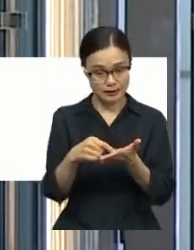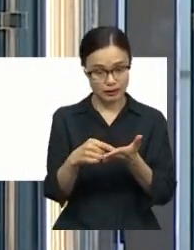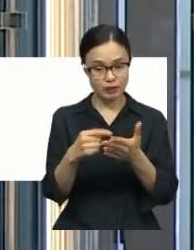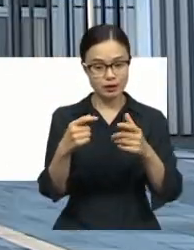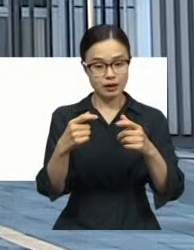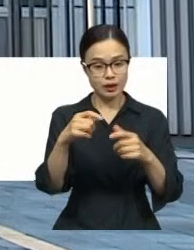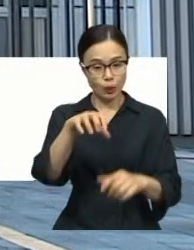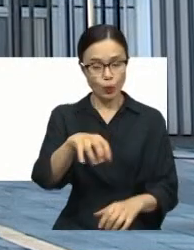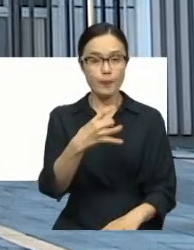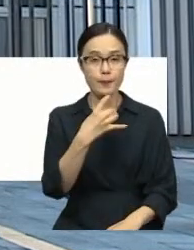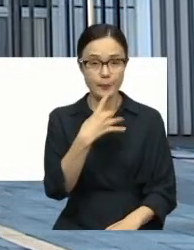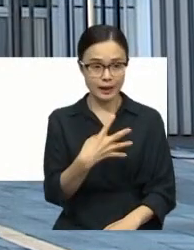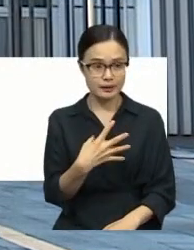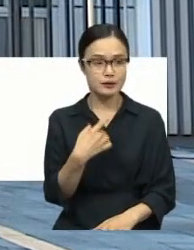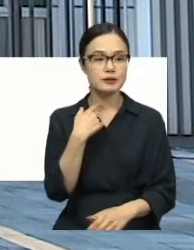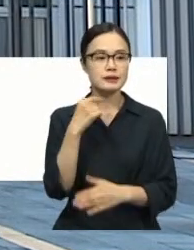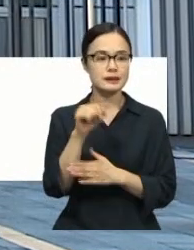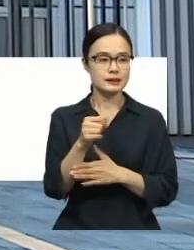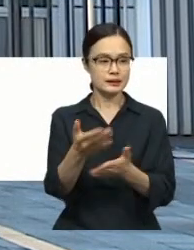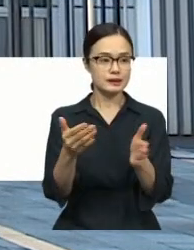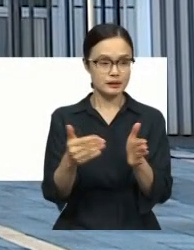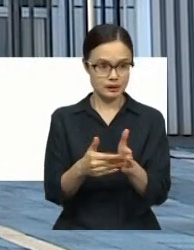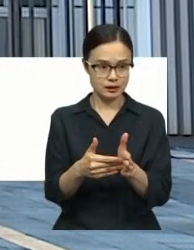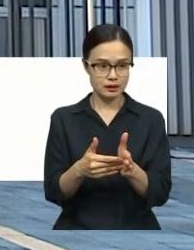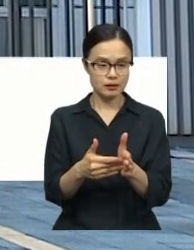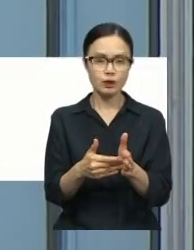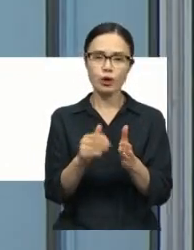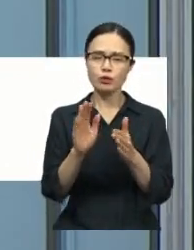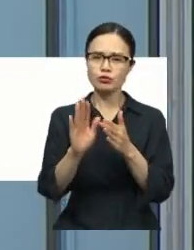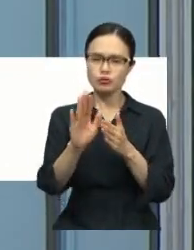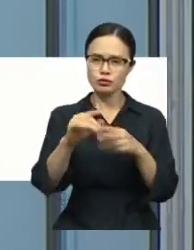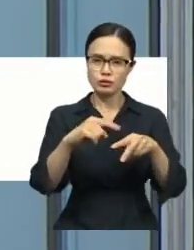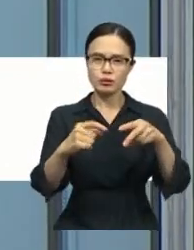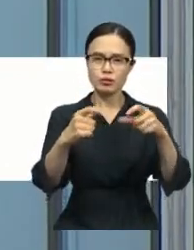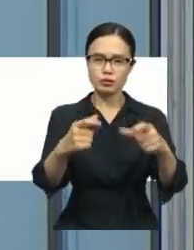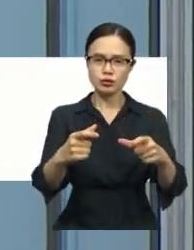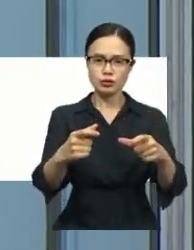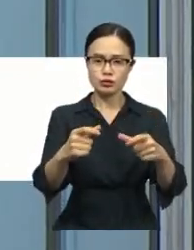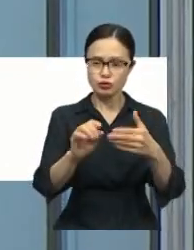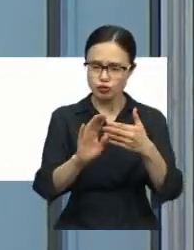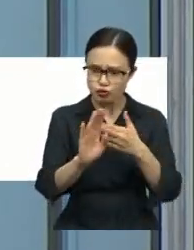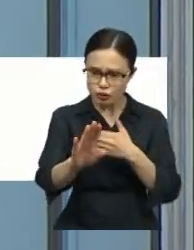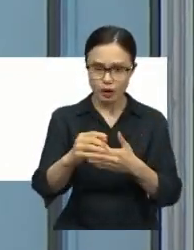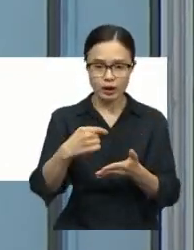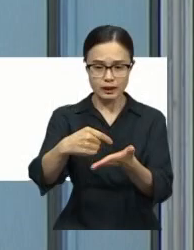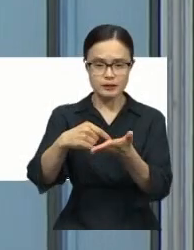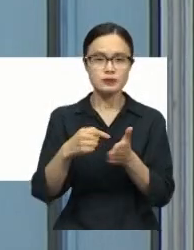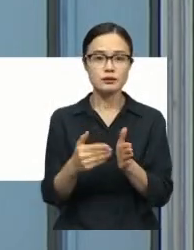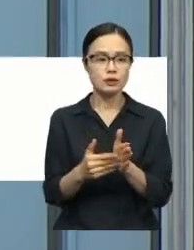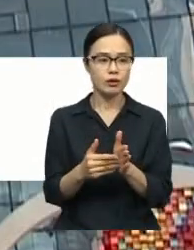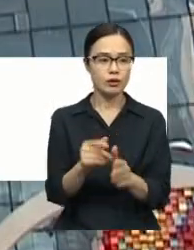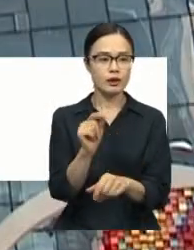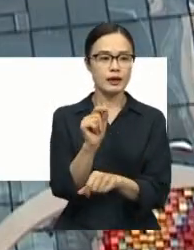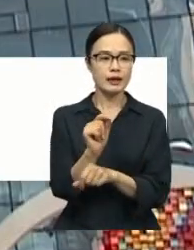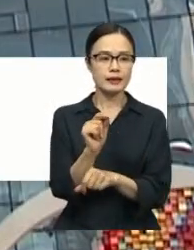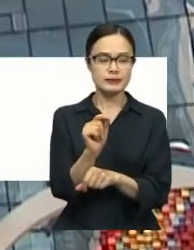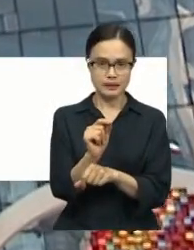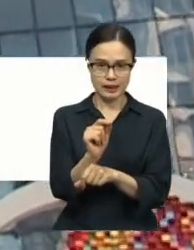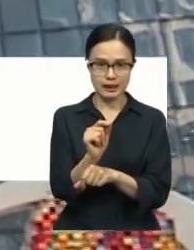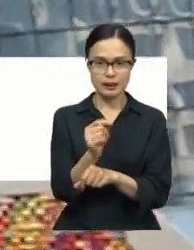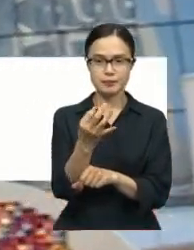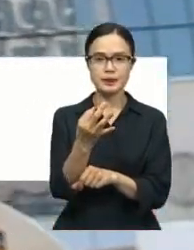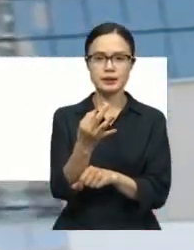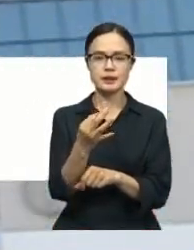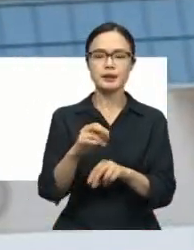거기 때문에 나중에 추후에 승인 신청을 했더라고요. 서대문구에서 간사를 폐지한다라는 명확한 문구가